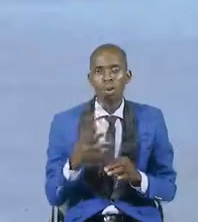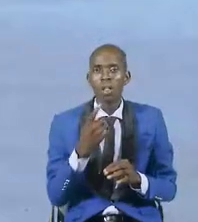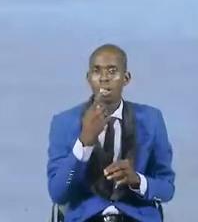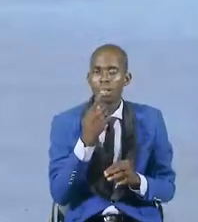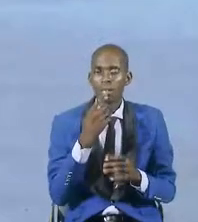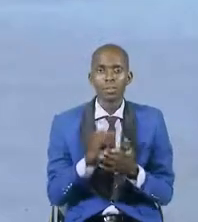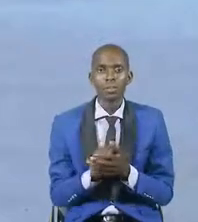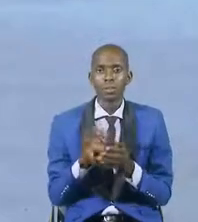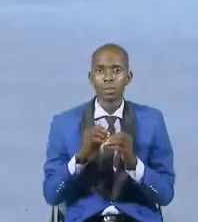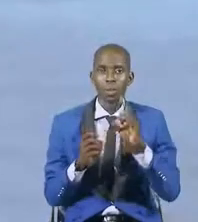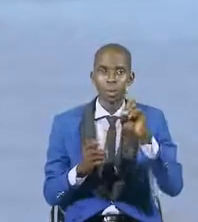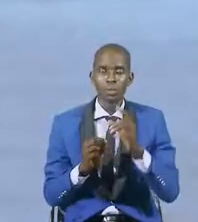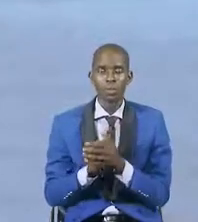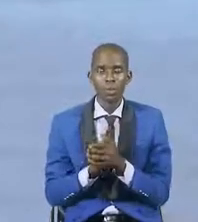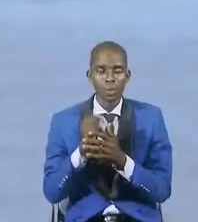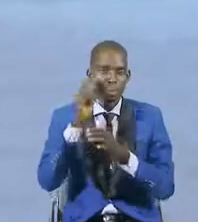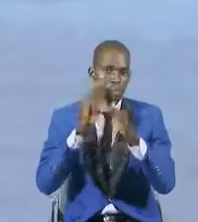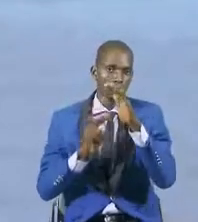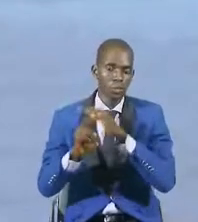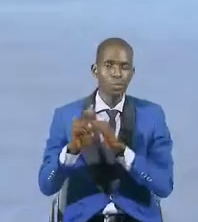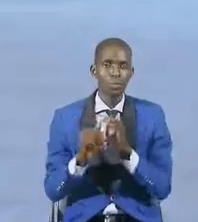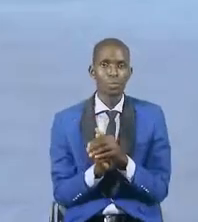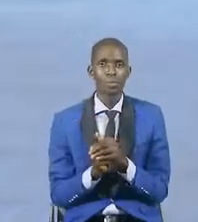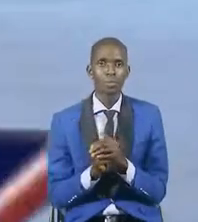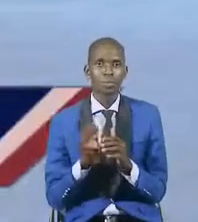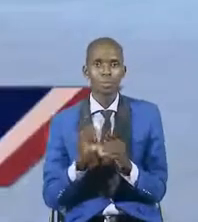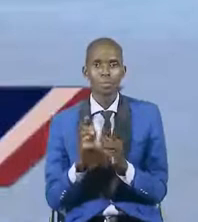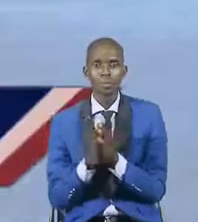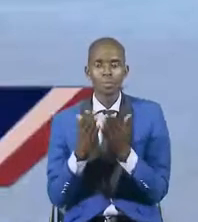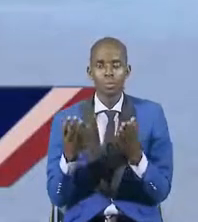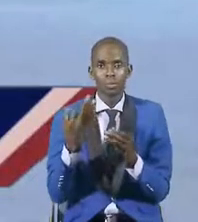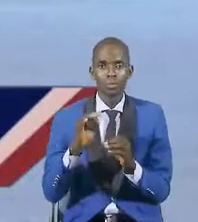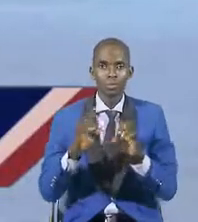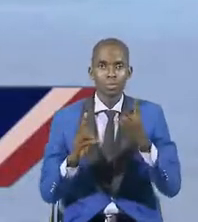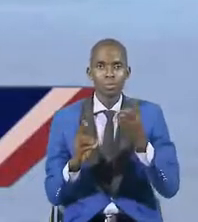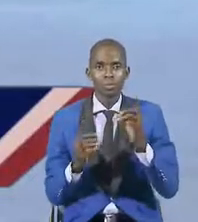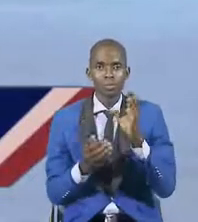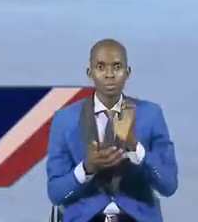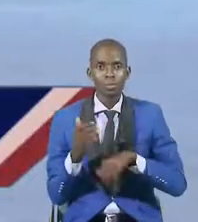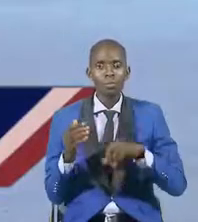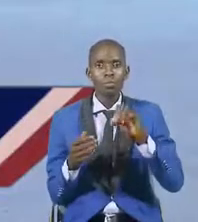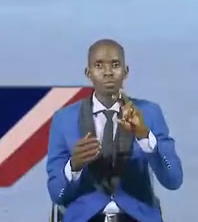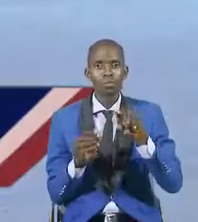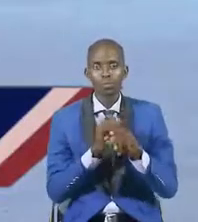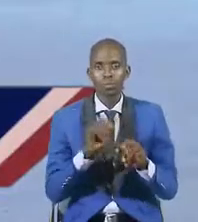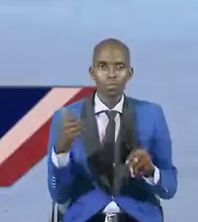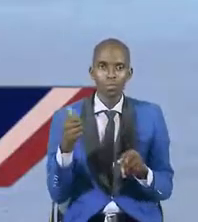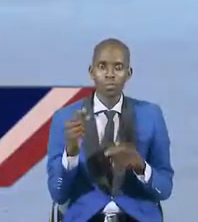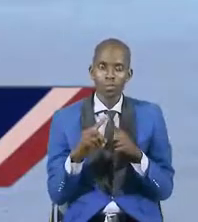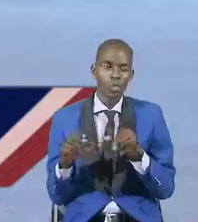l'interprétation de langues. Première partie ici, c'est la prophétie. 1 Corinthiens chapitre